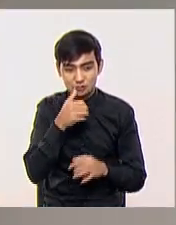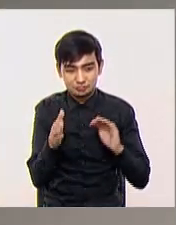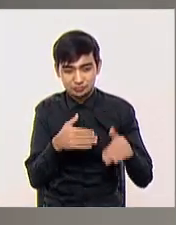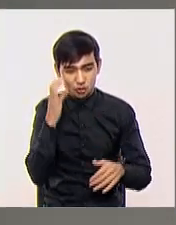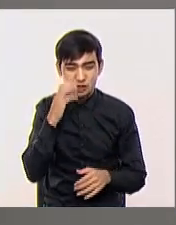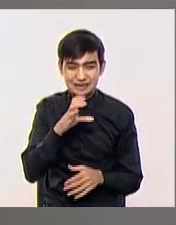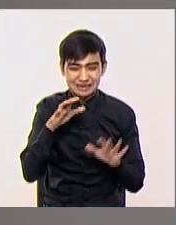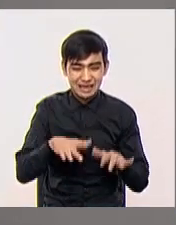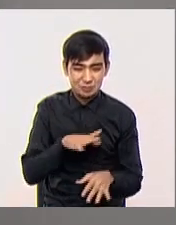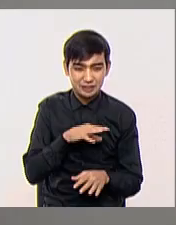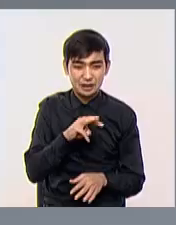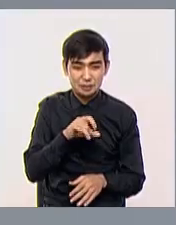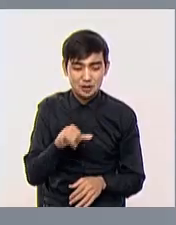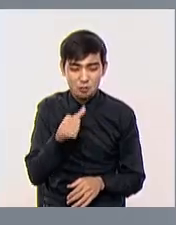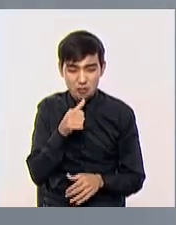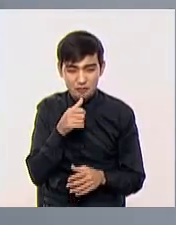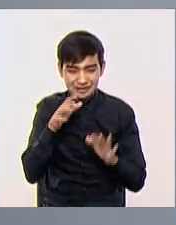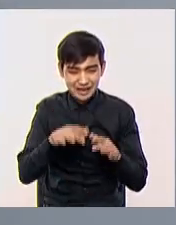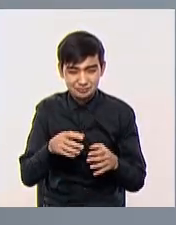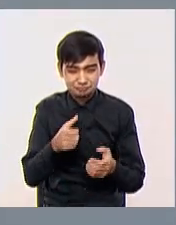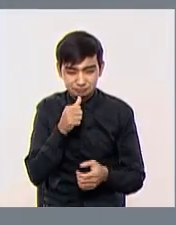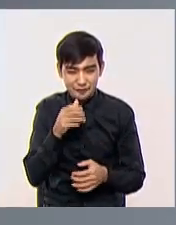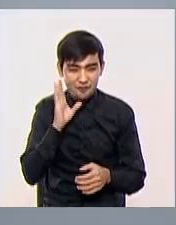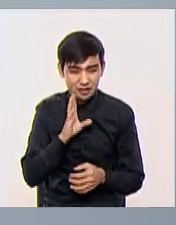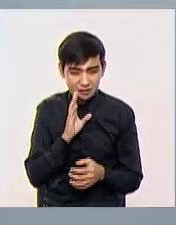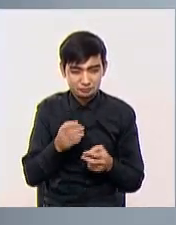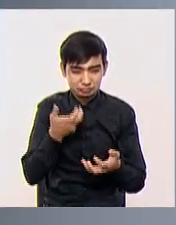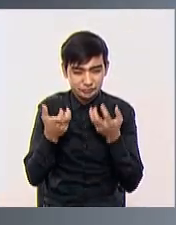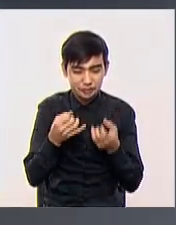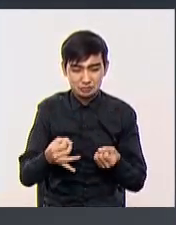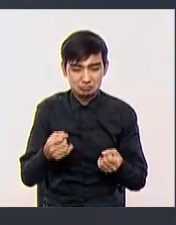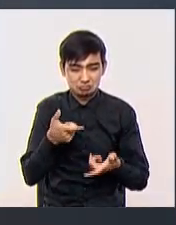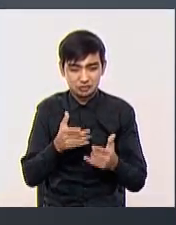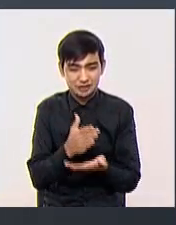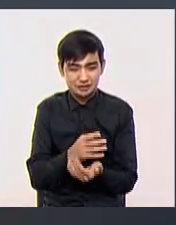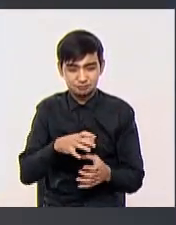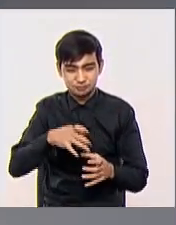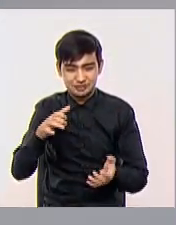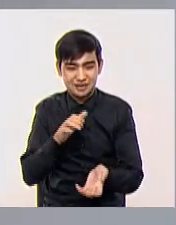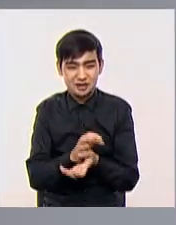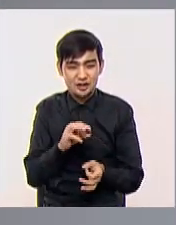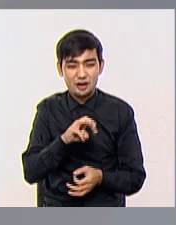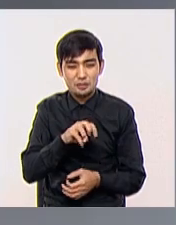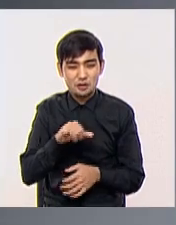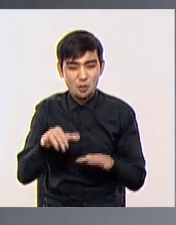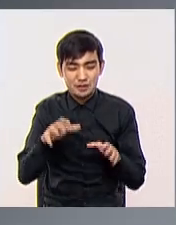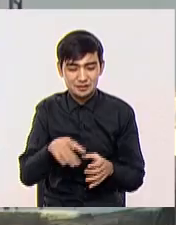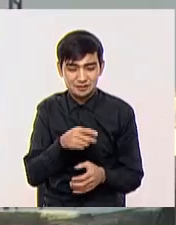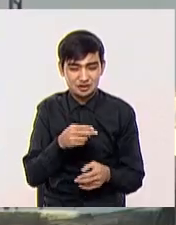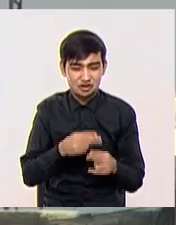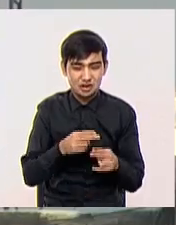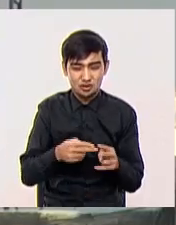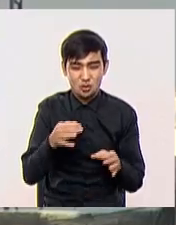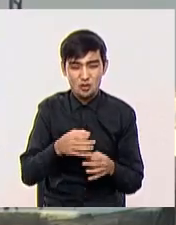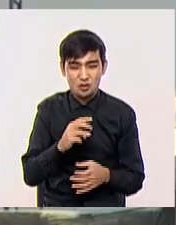снеге, в Темиртау брали пробы снега, воды, почвы и воздуха. Исследования подтвердили, что основная масса загрязнений в Темиртау – это выбросы с